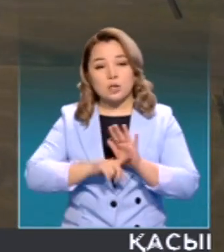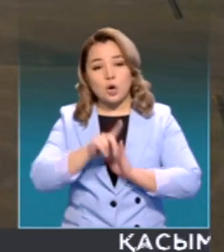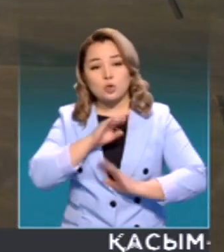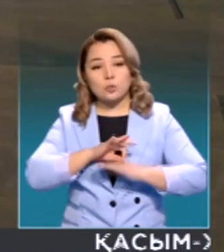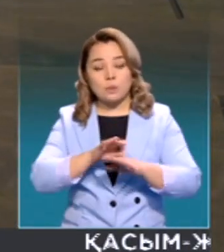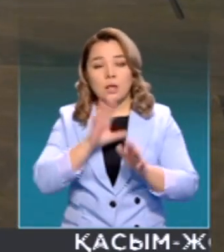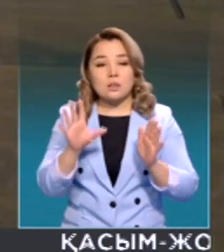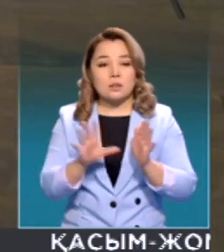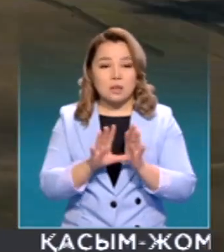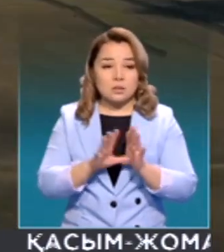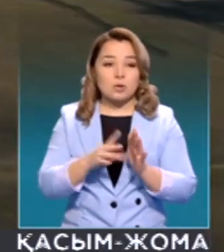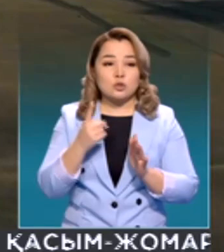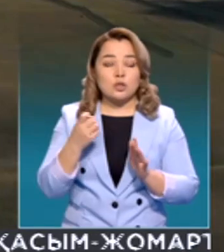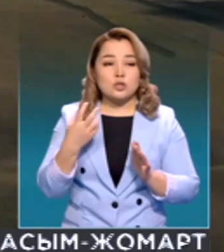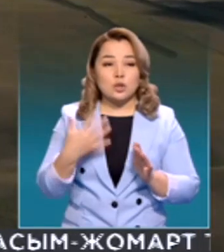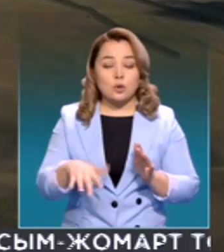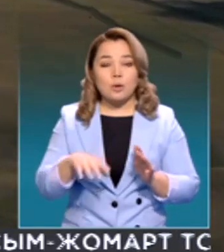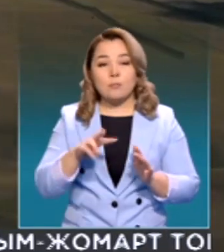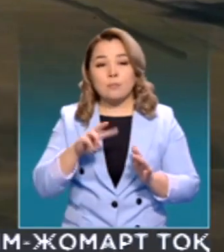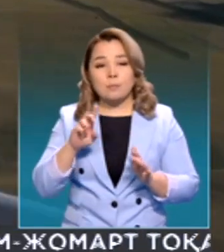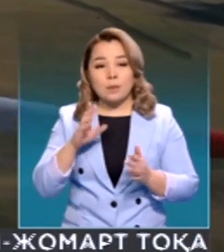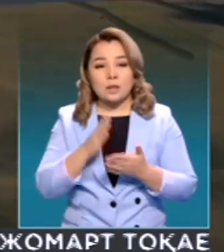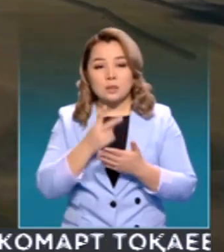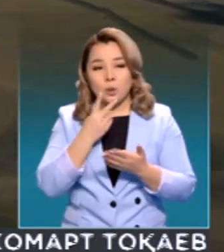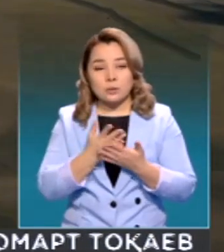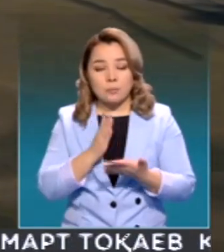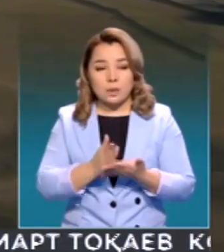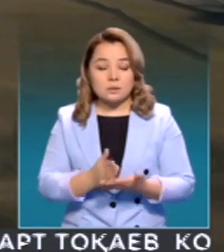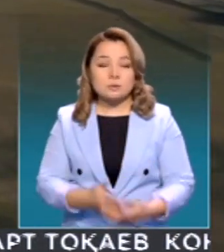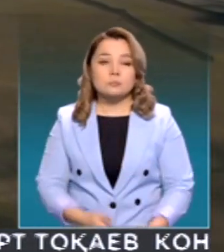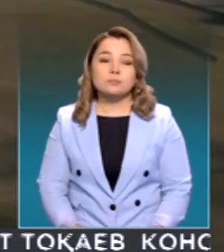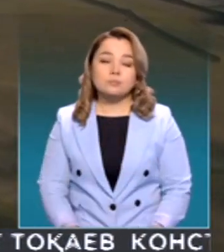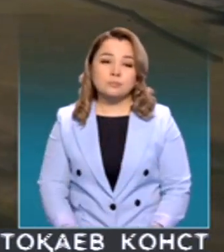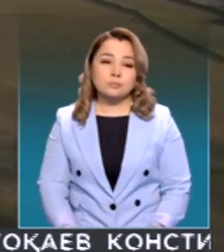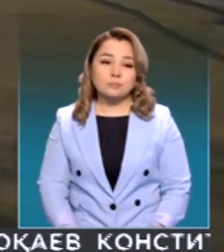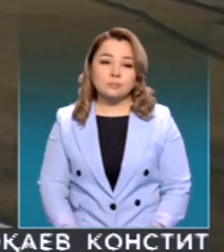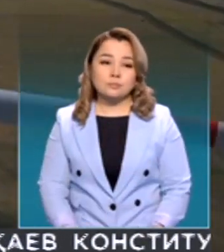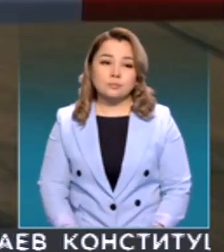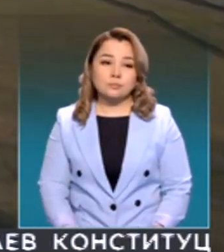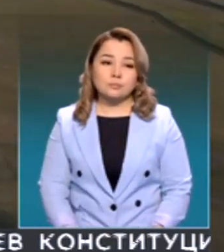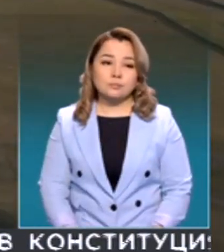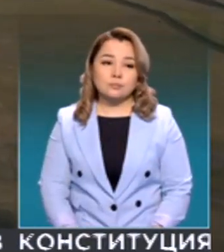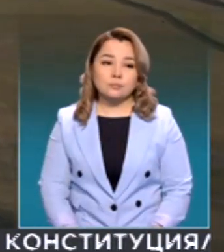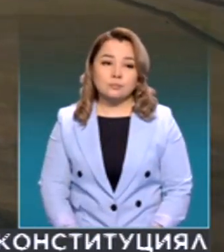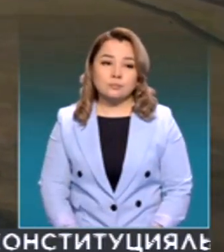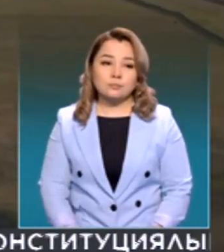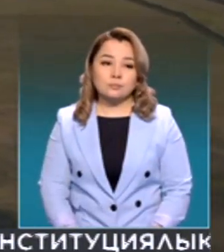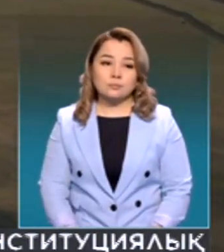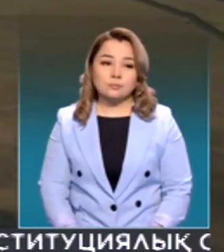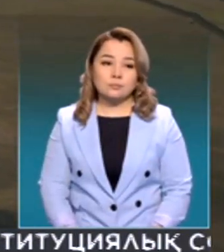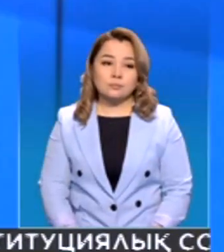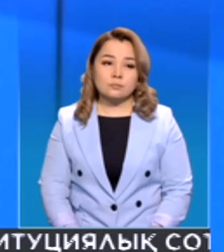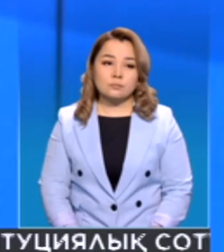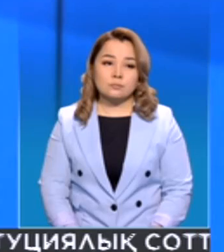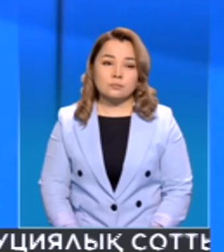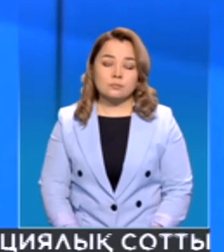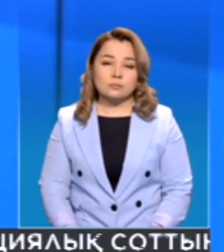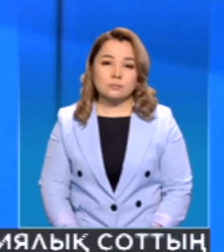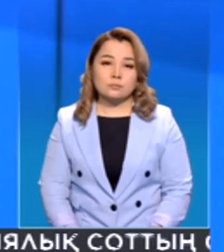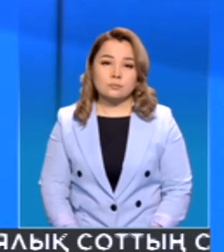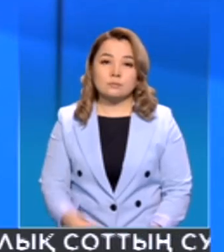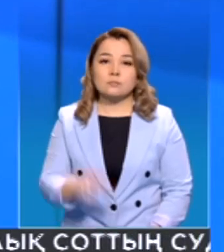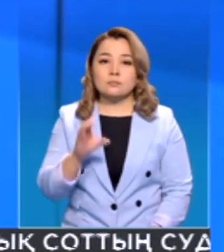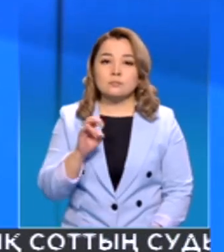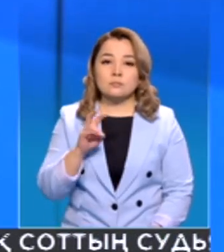біреуінің қуаты 150 мегаватты құрайды. Жақсыбек Кемал, Аманжол Айтмағанбетов, Қазақстан ұлттық телеарнасы, Ақтөбеден.